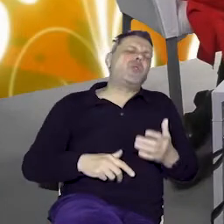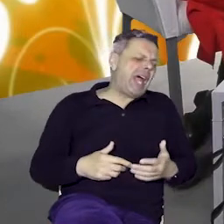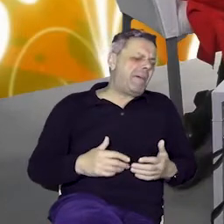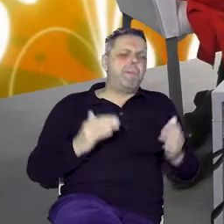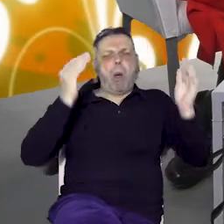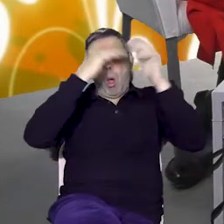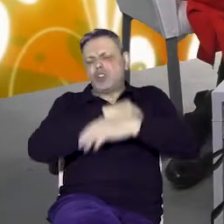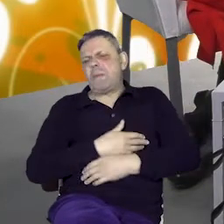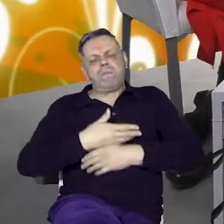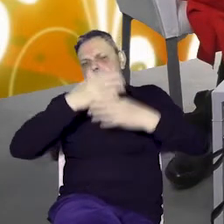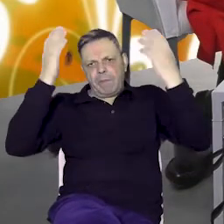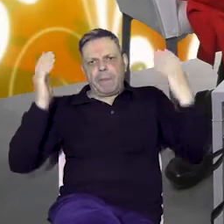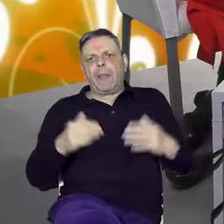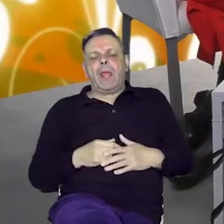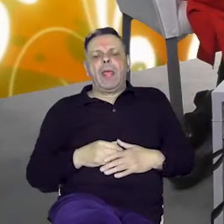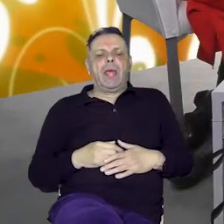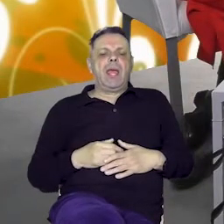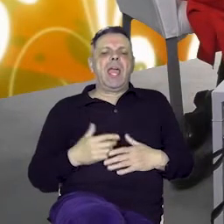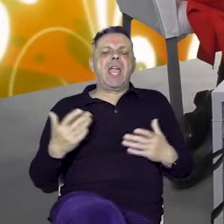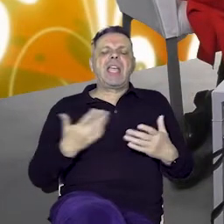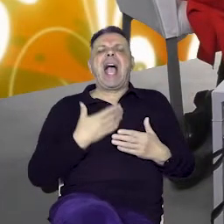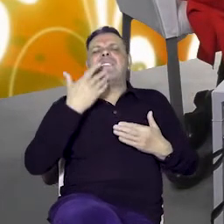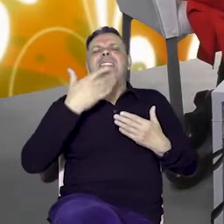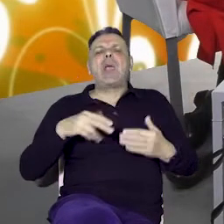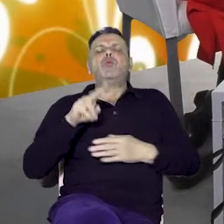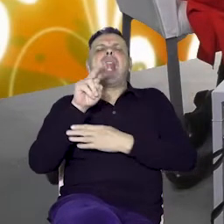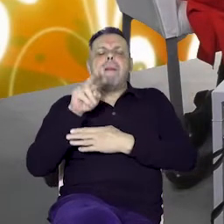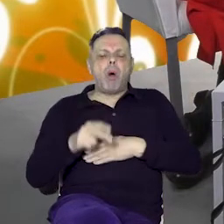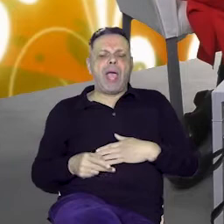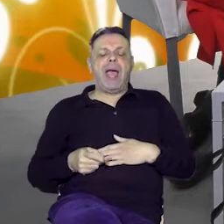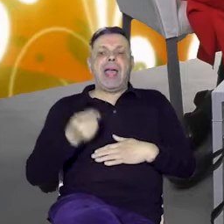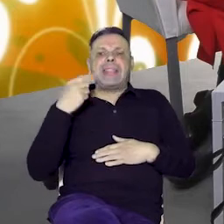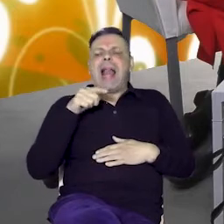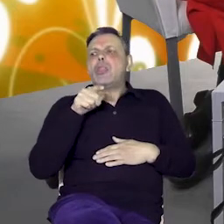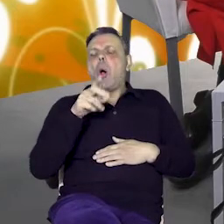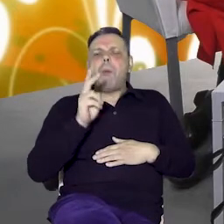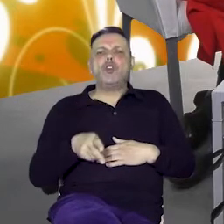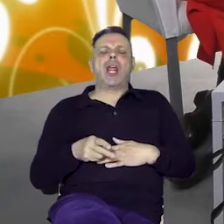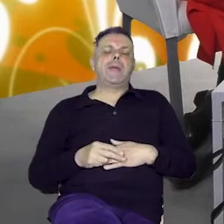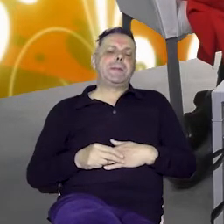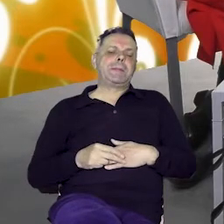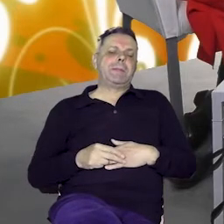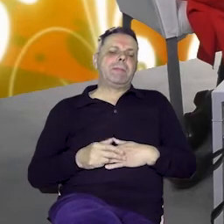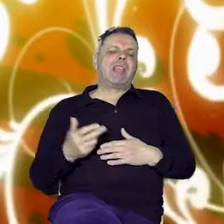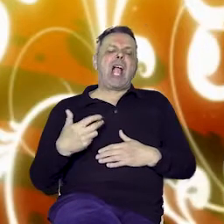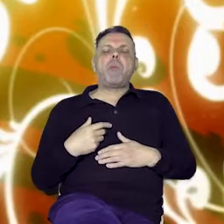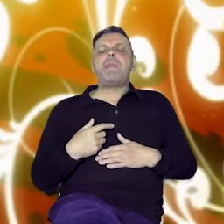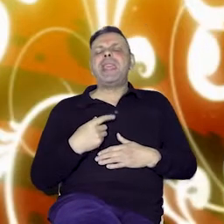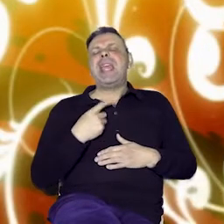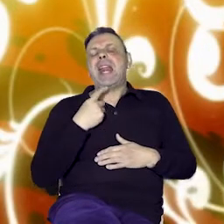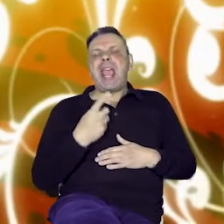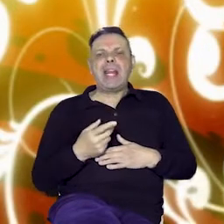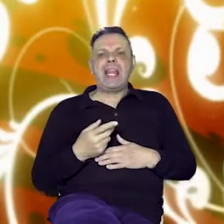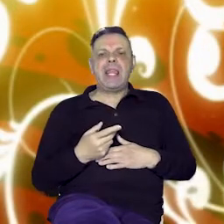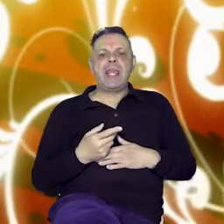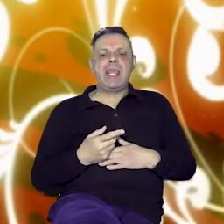noći. Znači, onda kakva je tekućina boja? Znači, da li može to, kako bi mi nutricionisti govorili, više